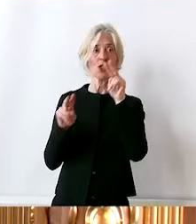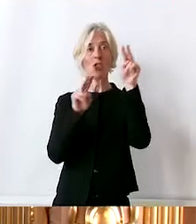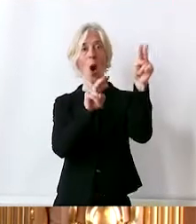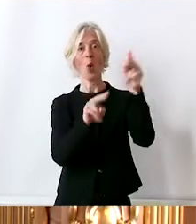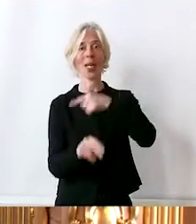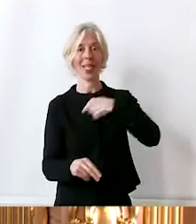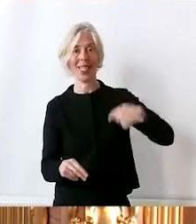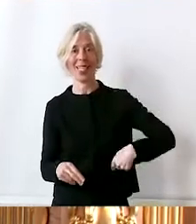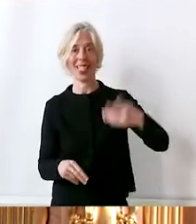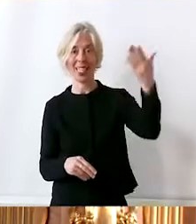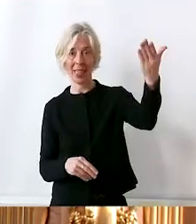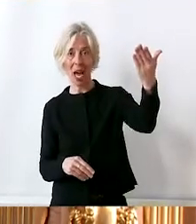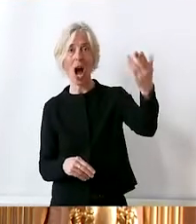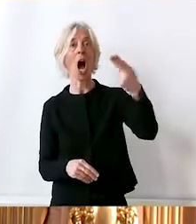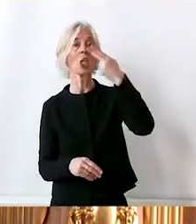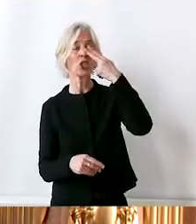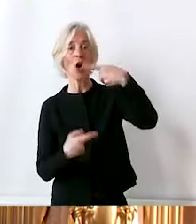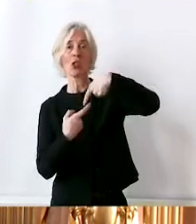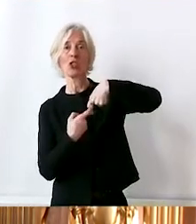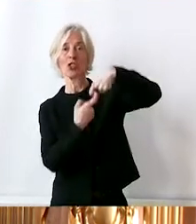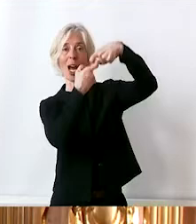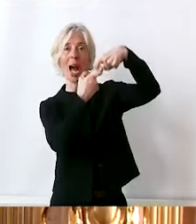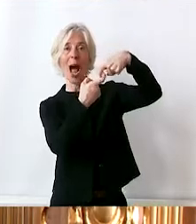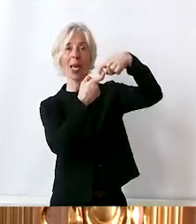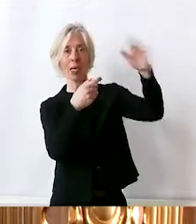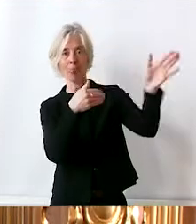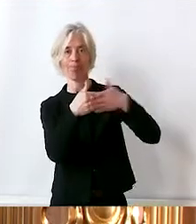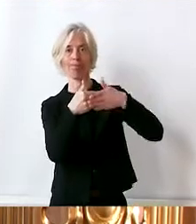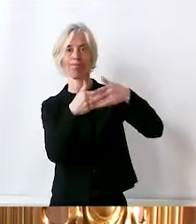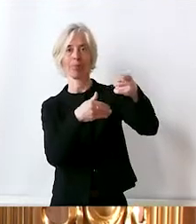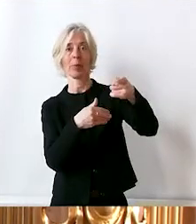den Lockdown in Shanghai, dann macht uns das schon wieder neue Sorgen.